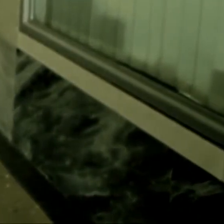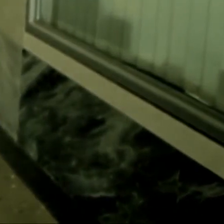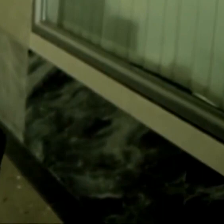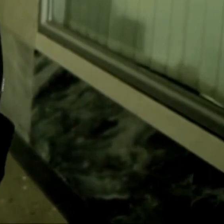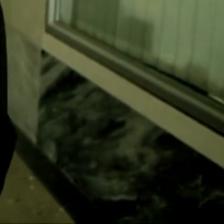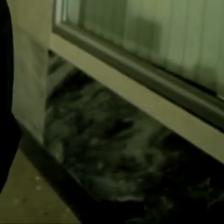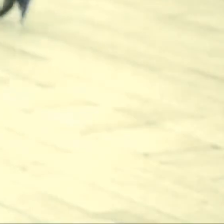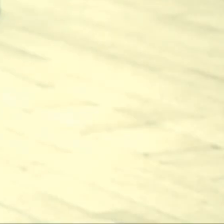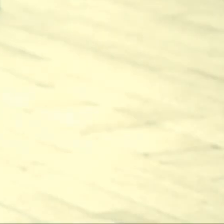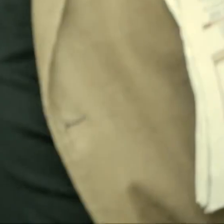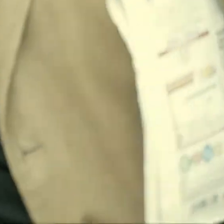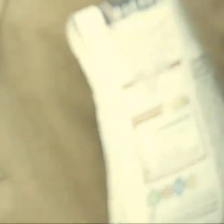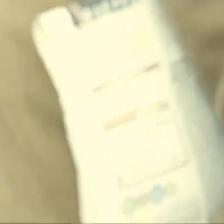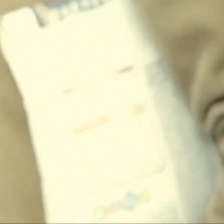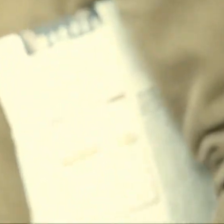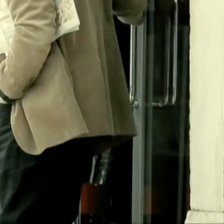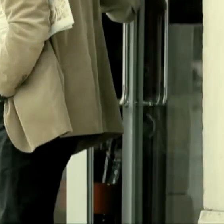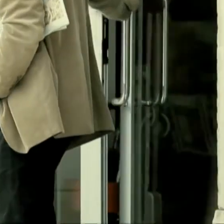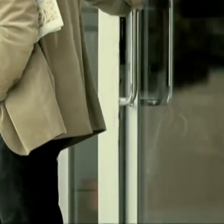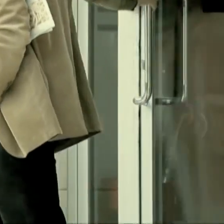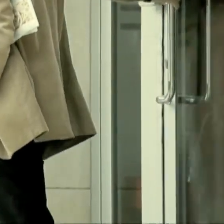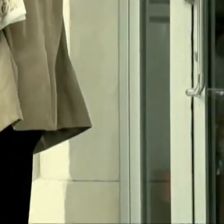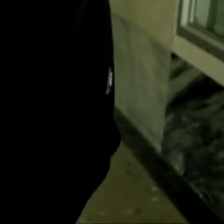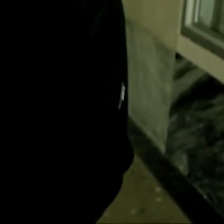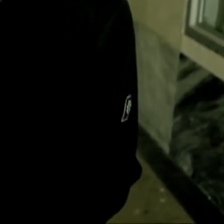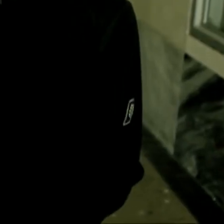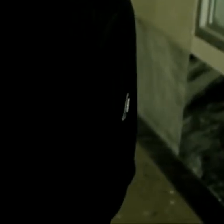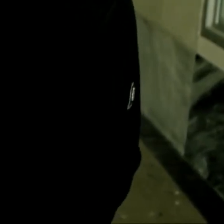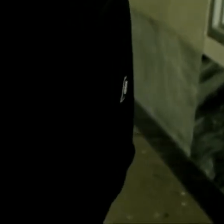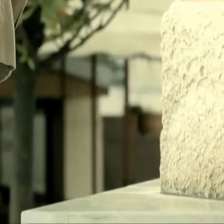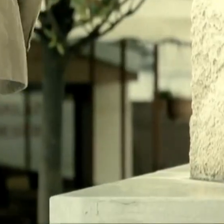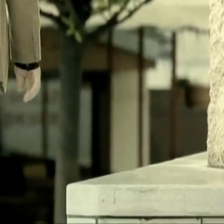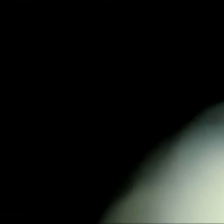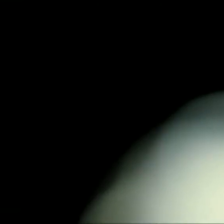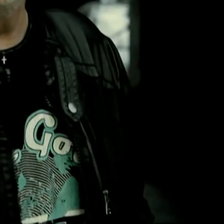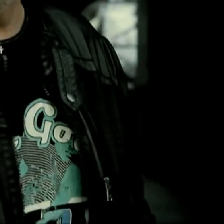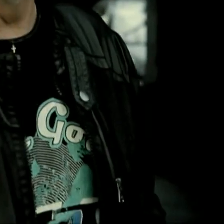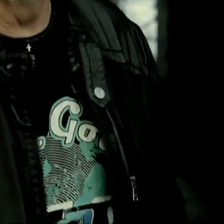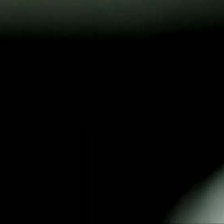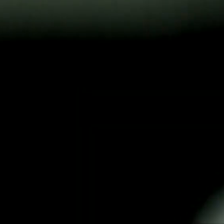Zajedno u Kristu.